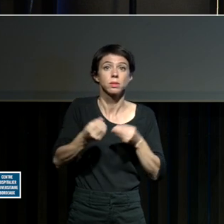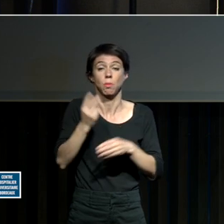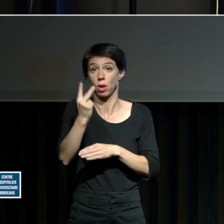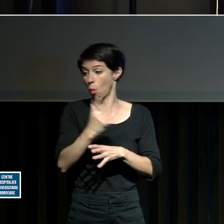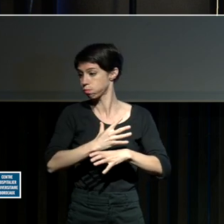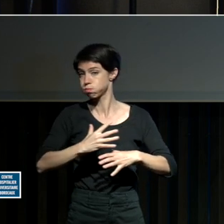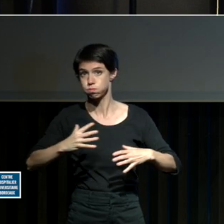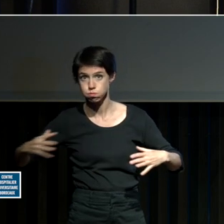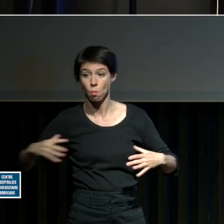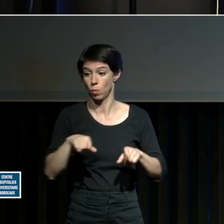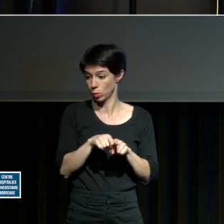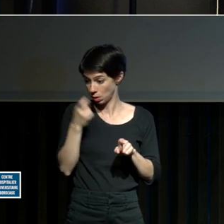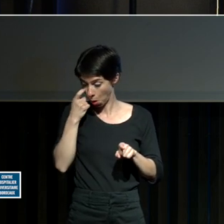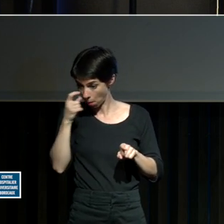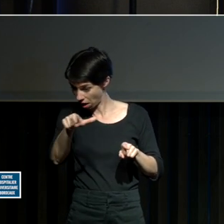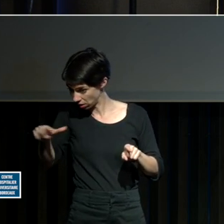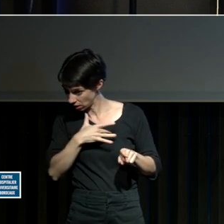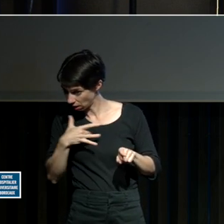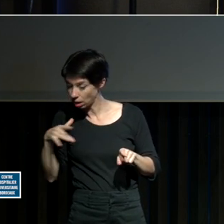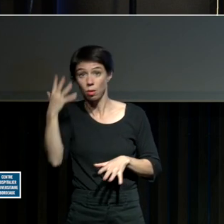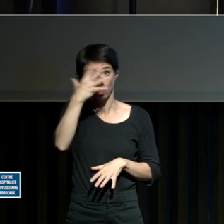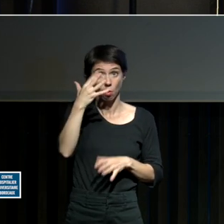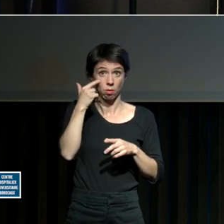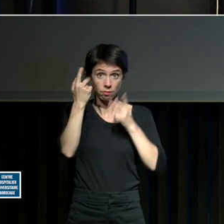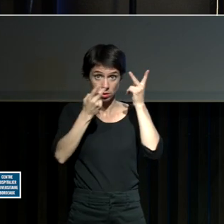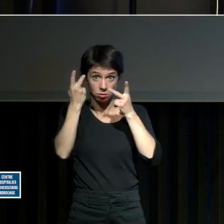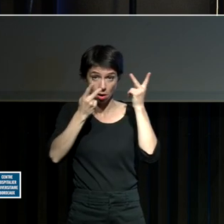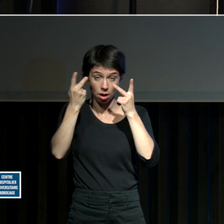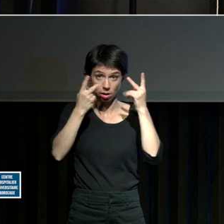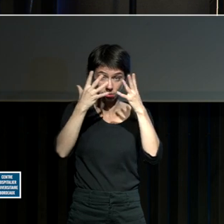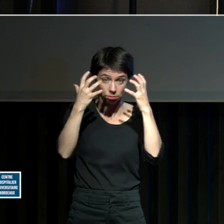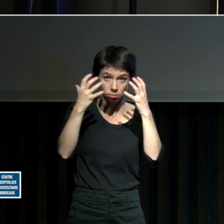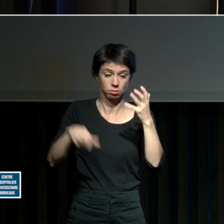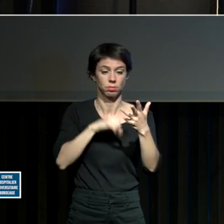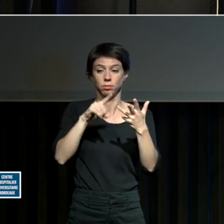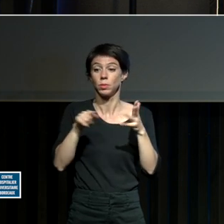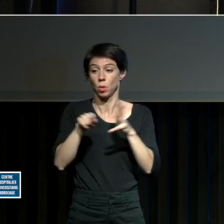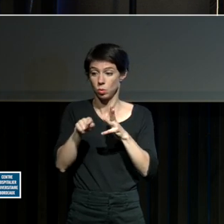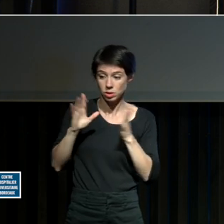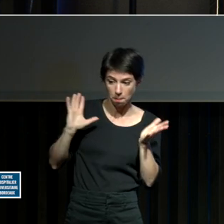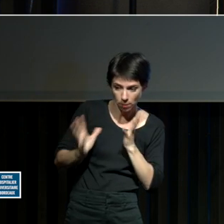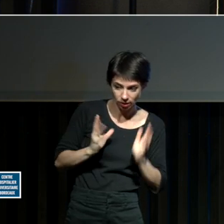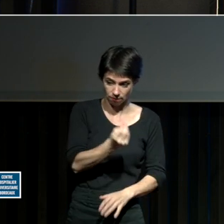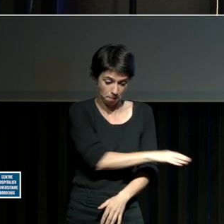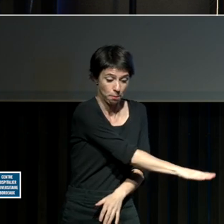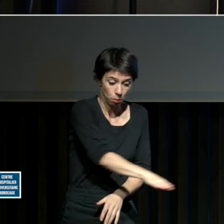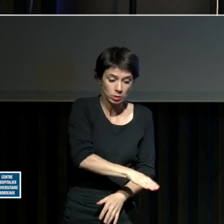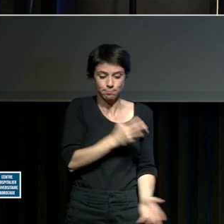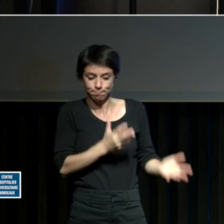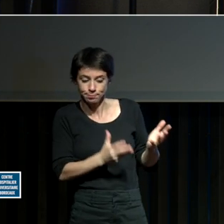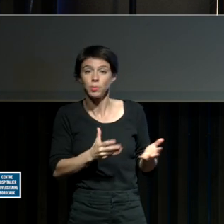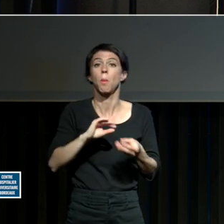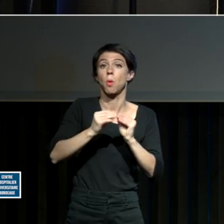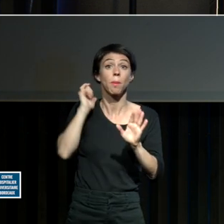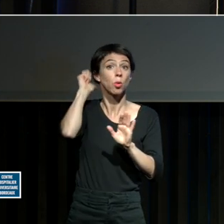des troubles visuels, un impact potentiel sur le développement cognitif des plus jeunes, avec